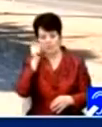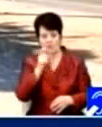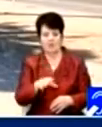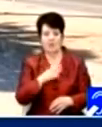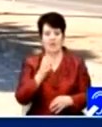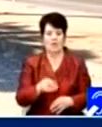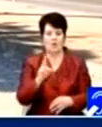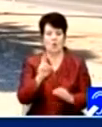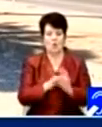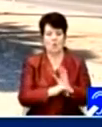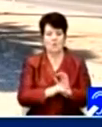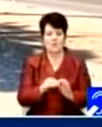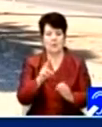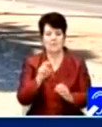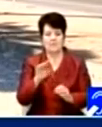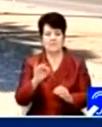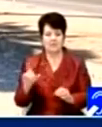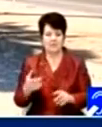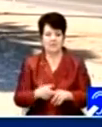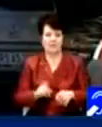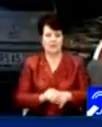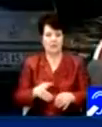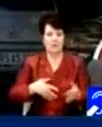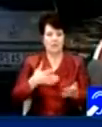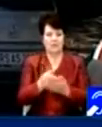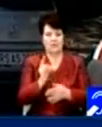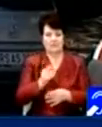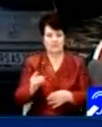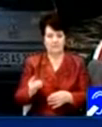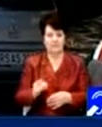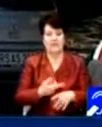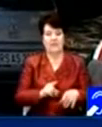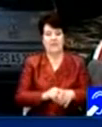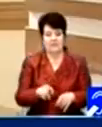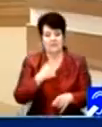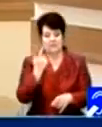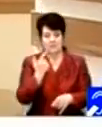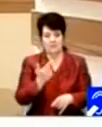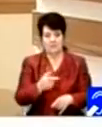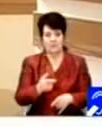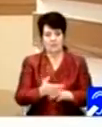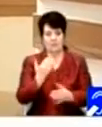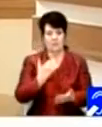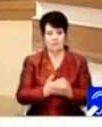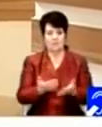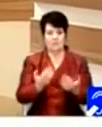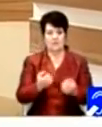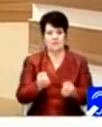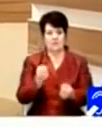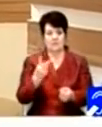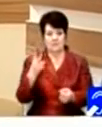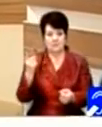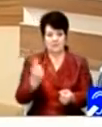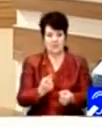pasivă și trafic de influență în dosarul parcărilor cu plată. Potrivit martorilor, în dosar, fostul edil urma să obțină 13%